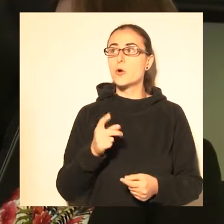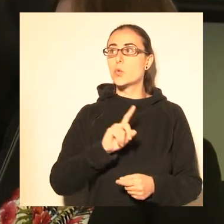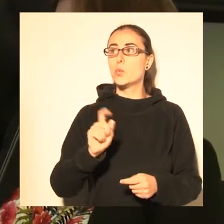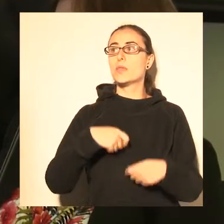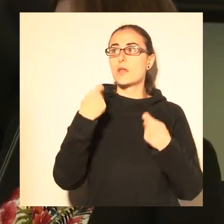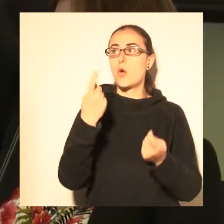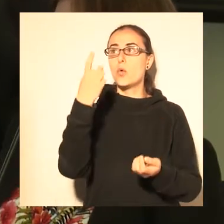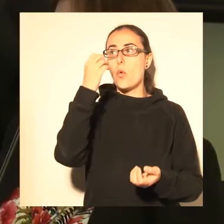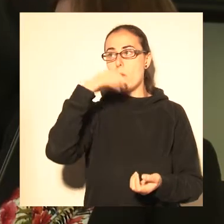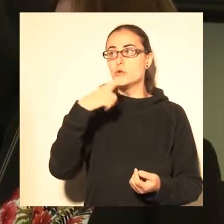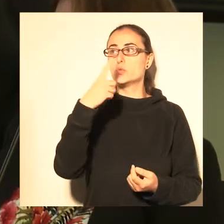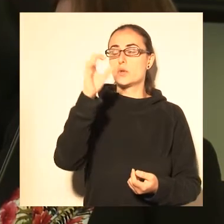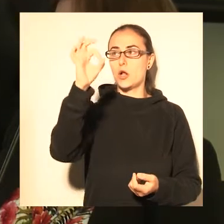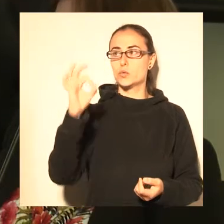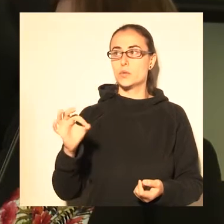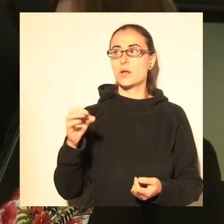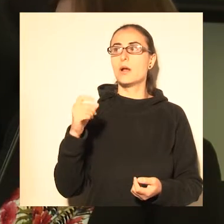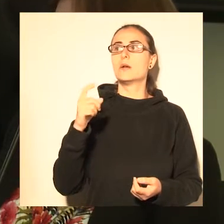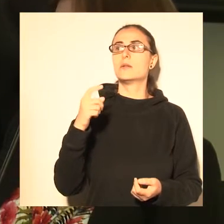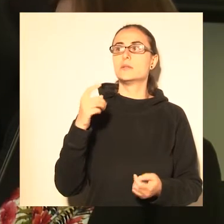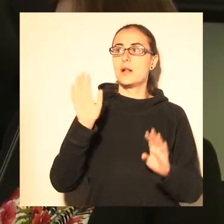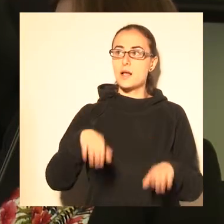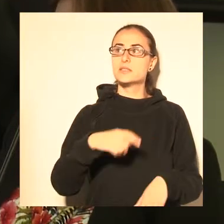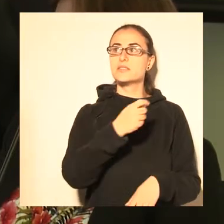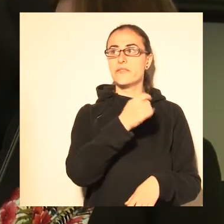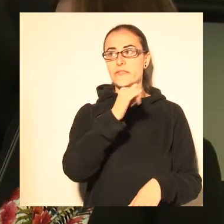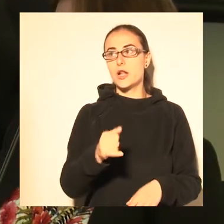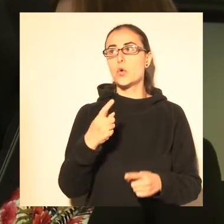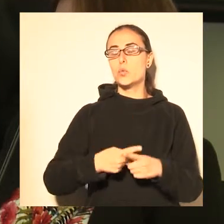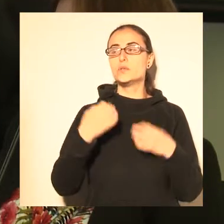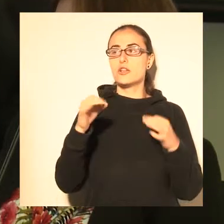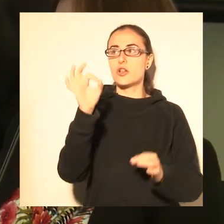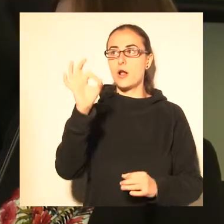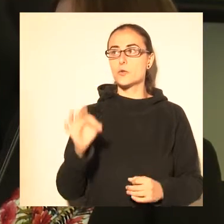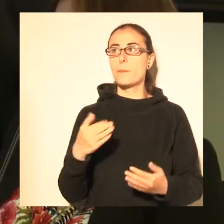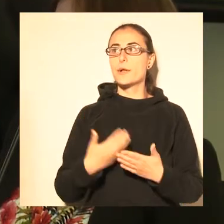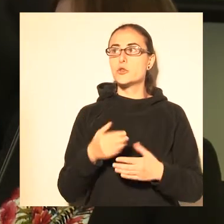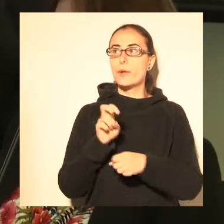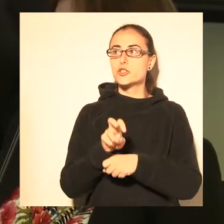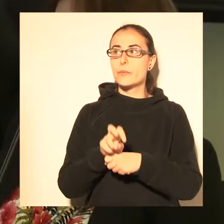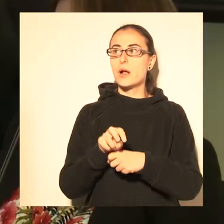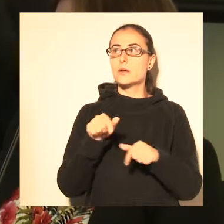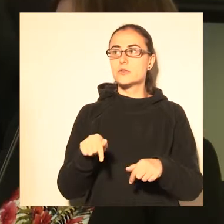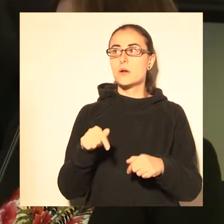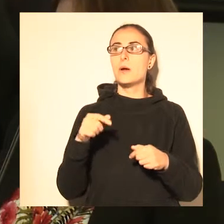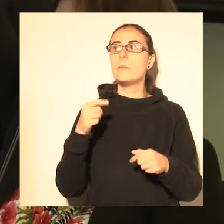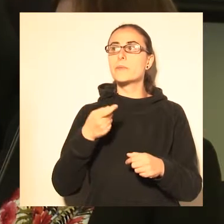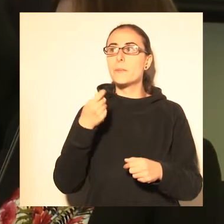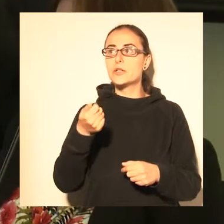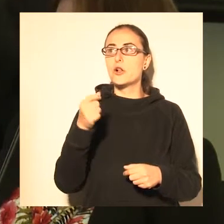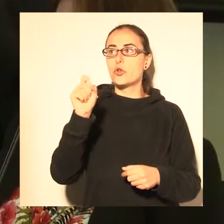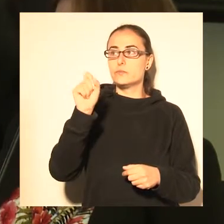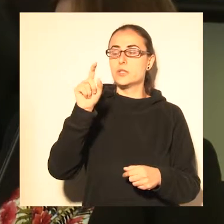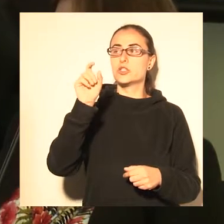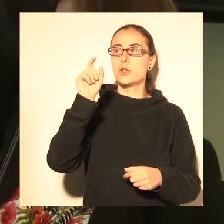ceva nu i dau unui om 100% Lasă l să vină cu 10% parp participarea asta